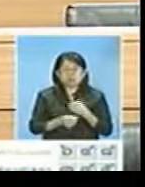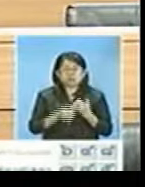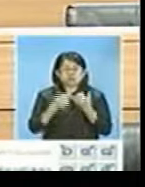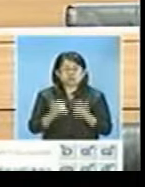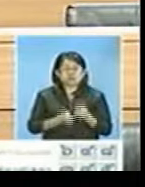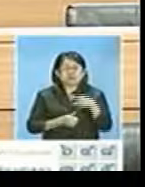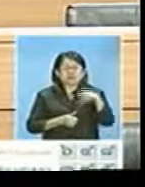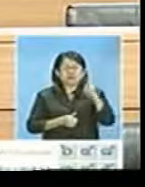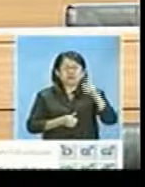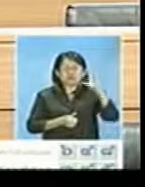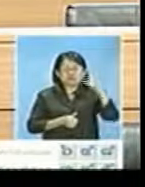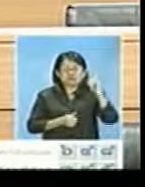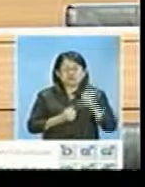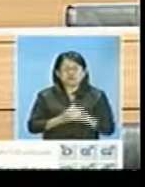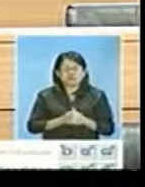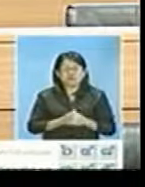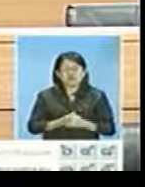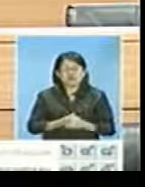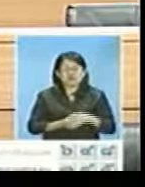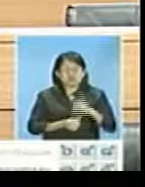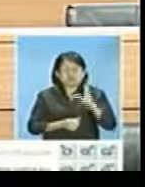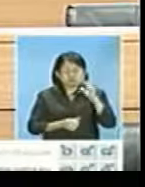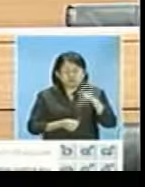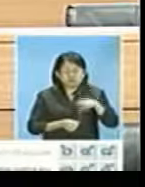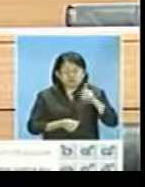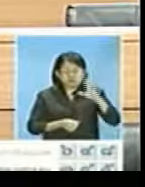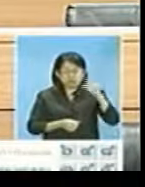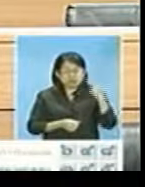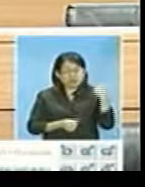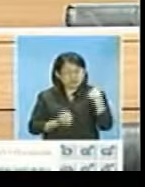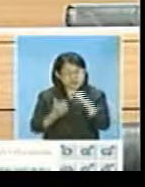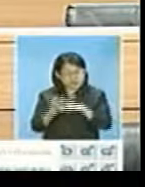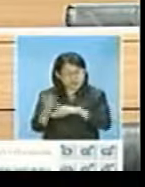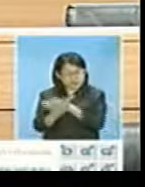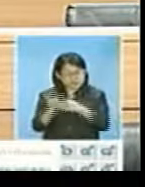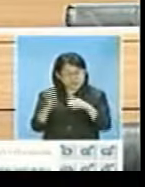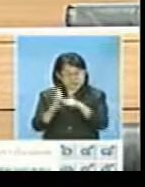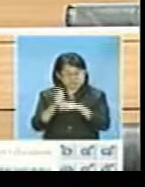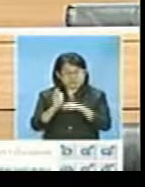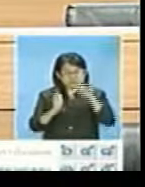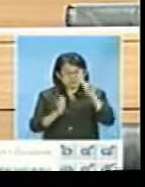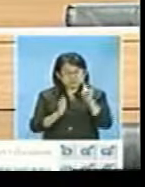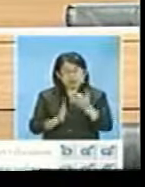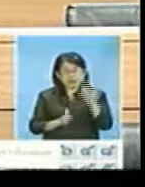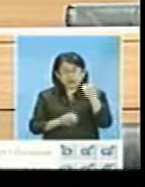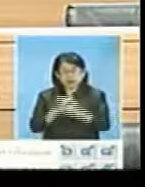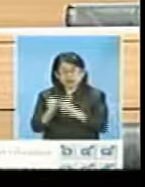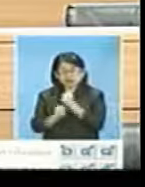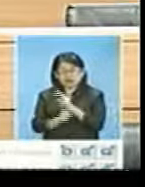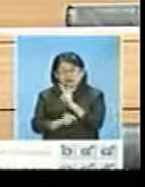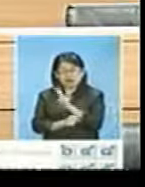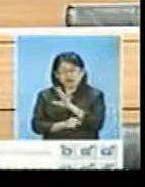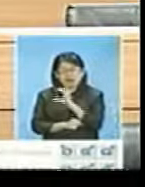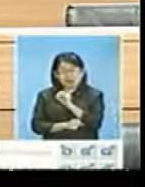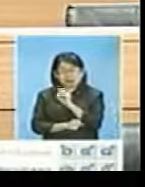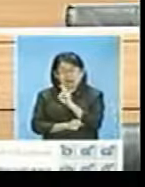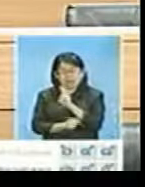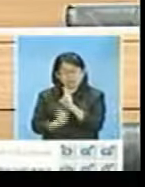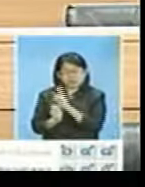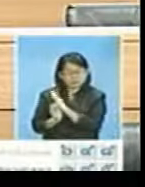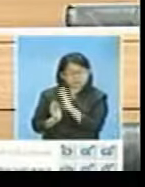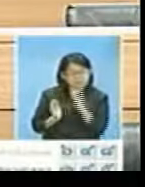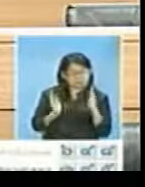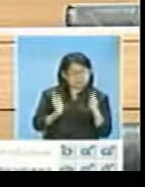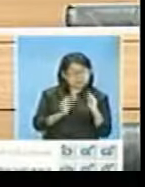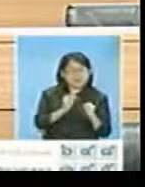นี่เขาไปทำยุทธศาสตร์ขึ้นมาตั้งแต่ปีพ.ศ. 2552ถึง2555